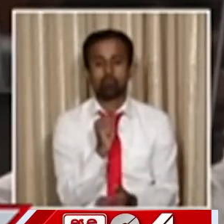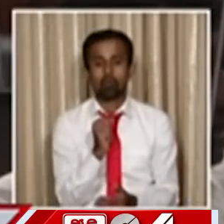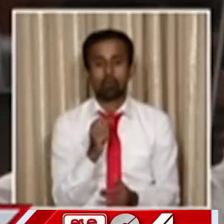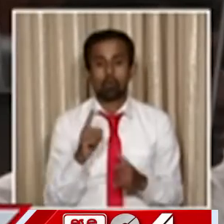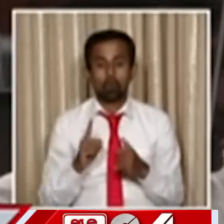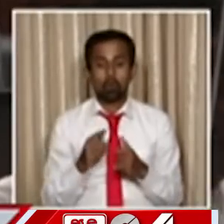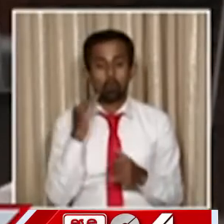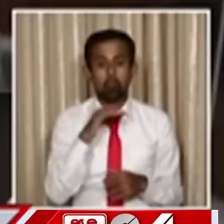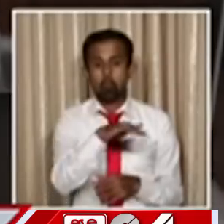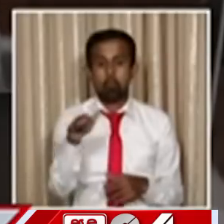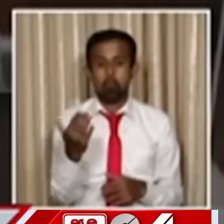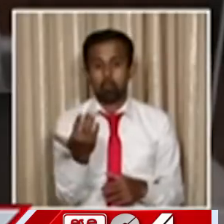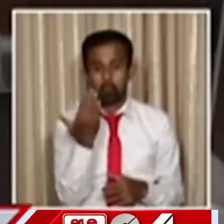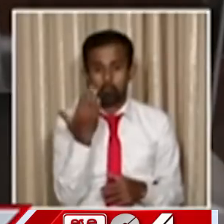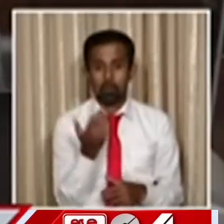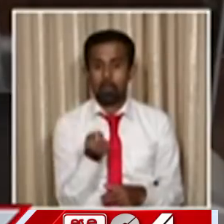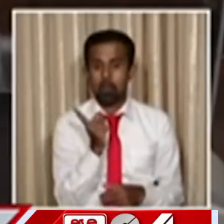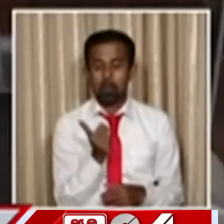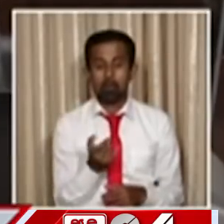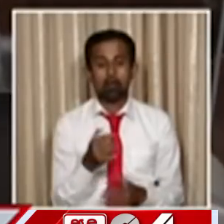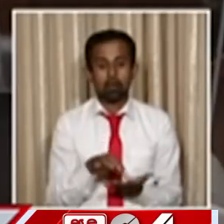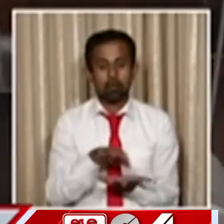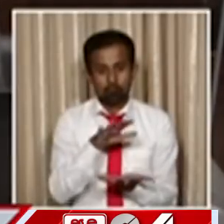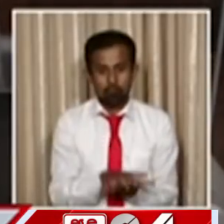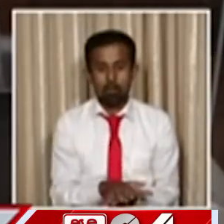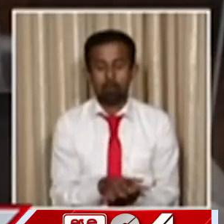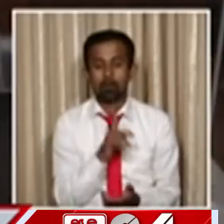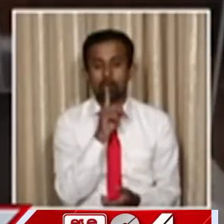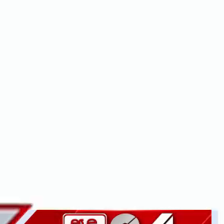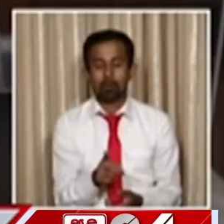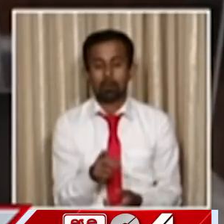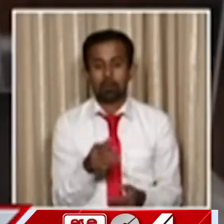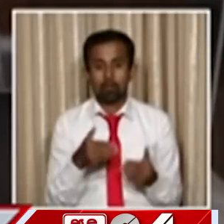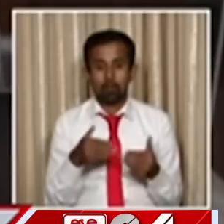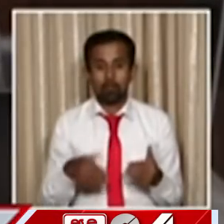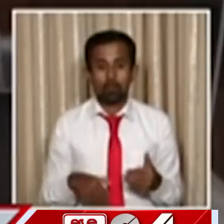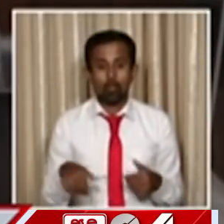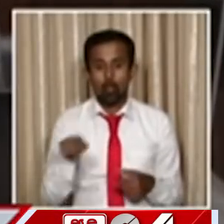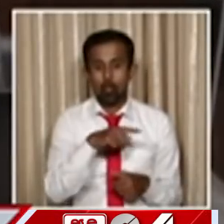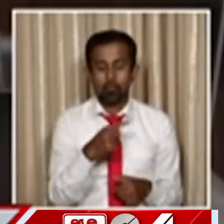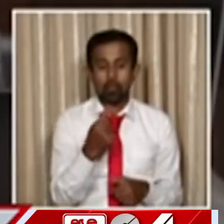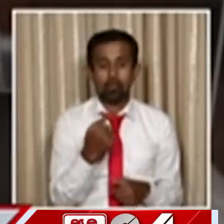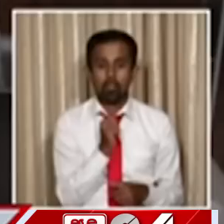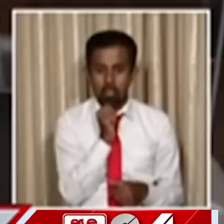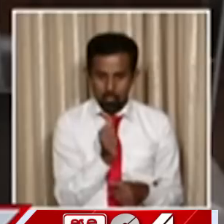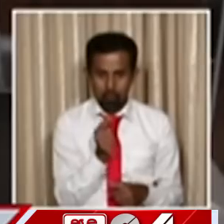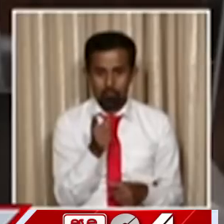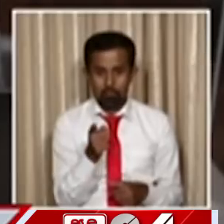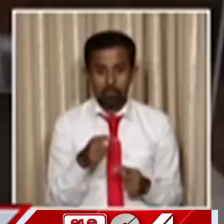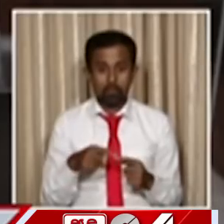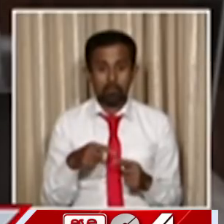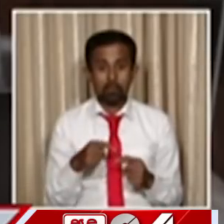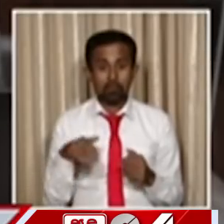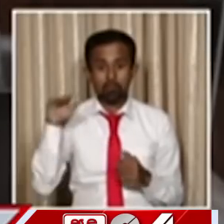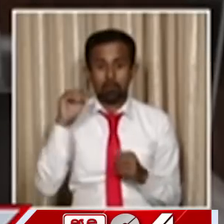මහජන අධිකරණයේ ඉදිරියේ ඔවුන්ට දඩුවම් ලැබෙනවා ඒකාන්තයි කියන එක අද හෘද සාක්ෂියට එකඟව කෙසේ වෙතත් ඊළ ආයට